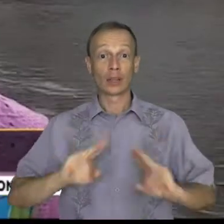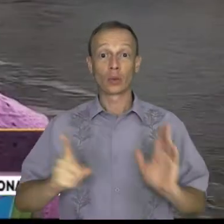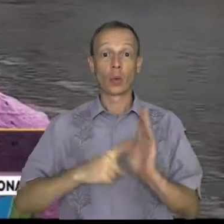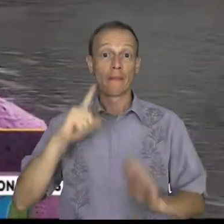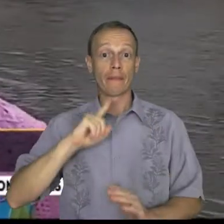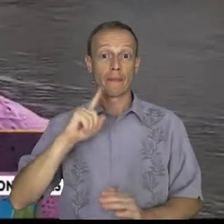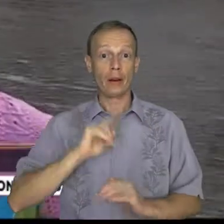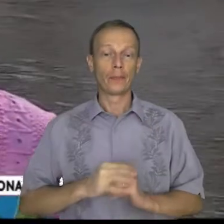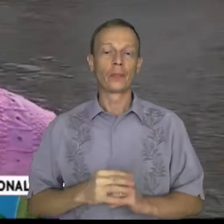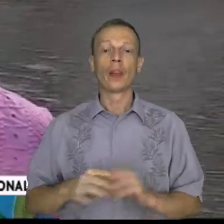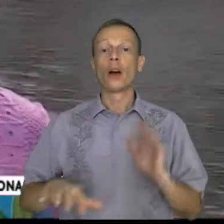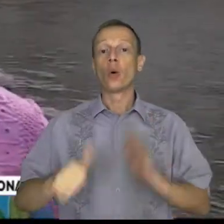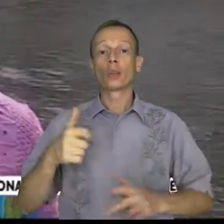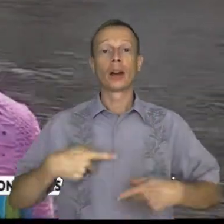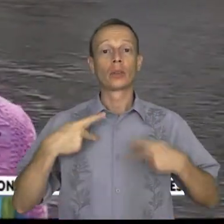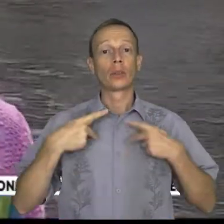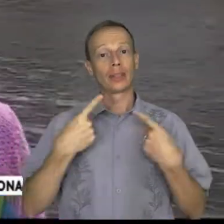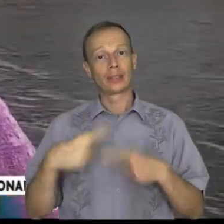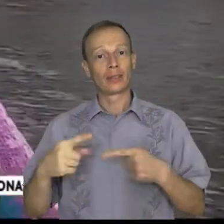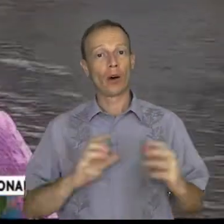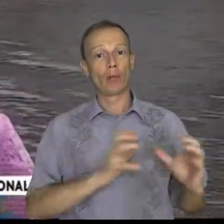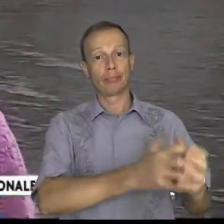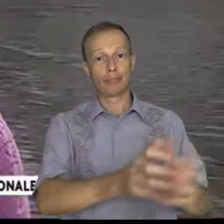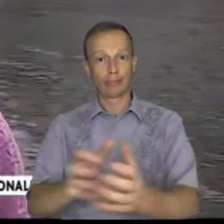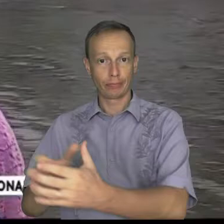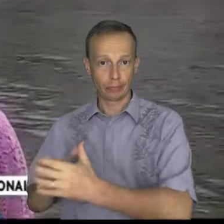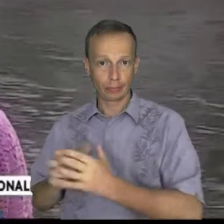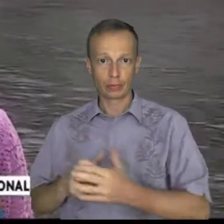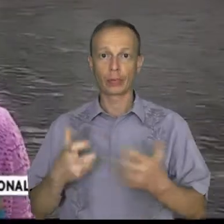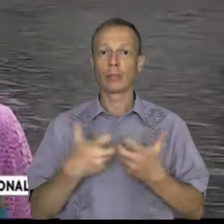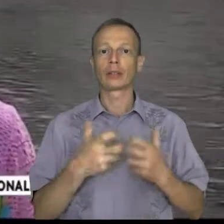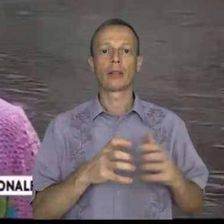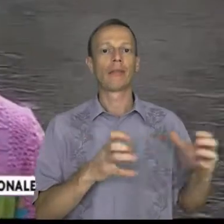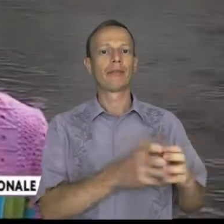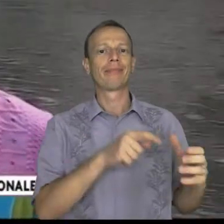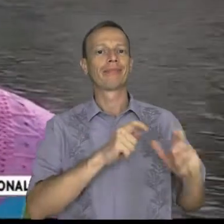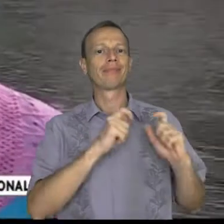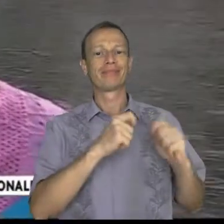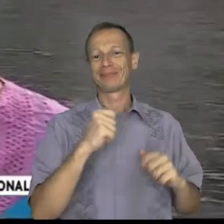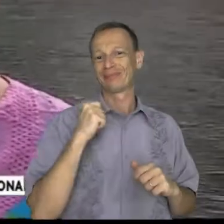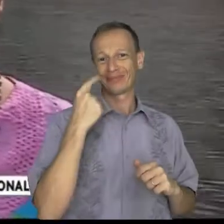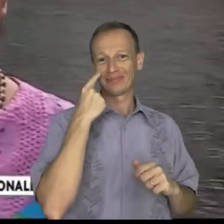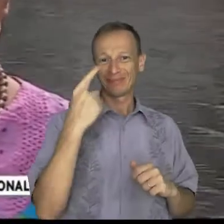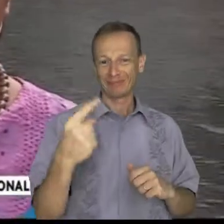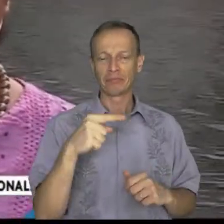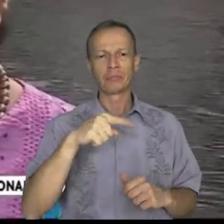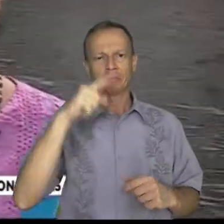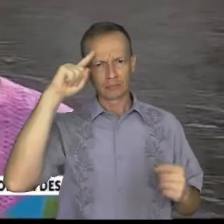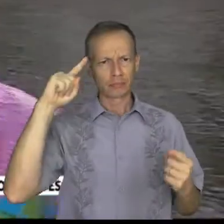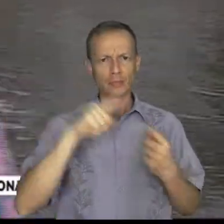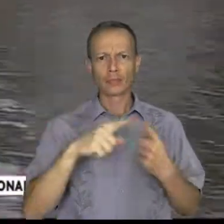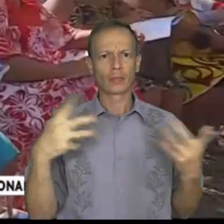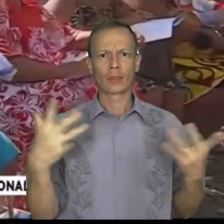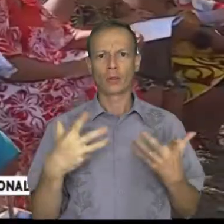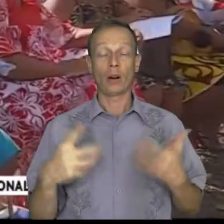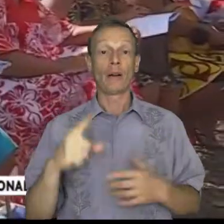des droits des femmes. Donc, elles sont réparties toute la matinée dans 11 ateliers différents, comme